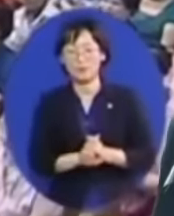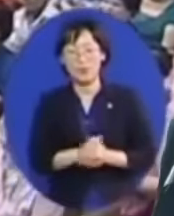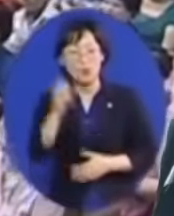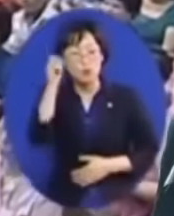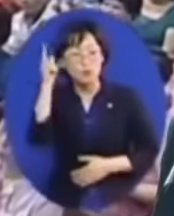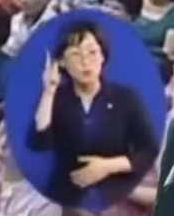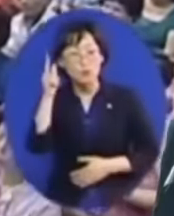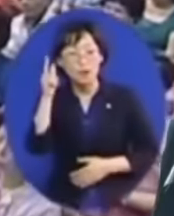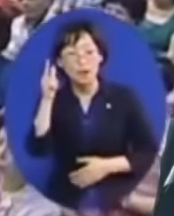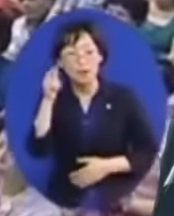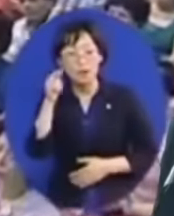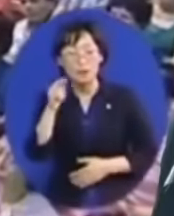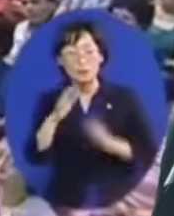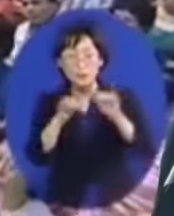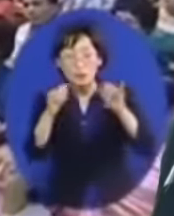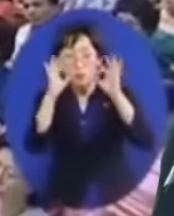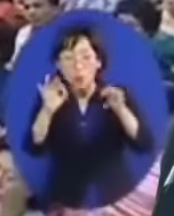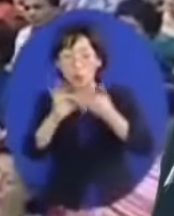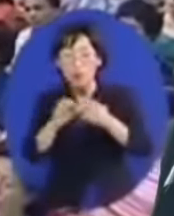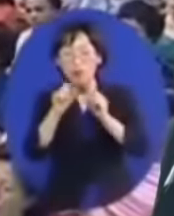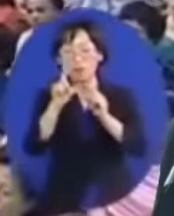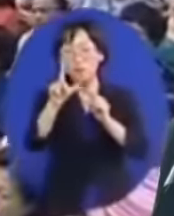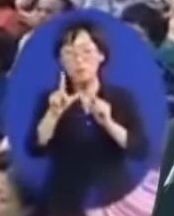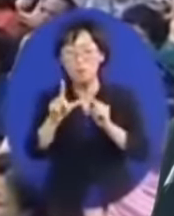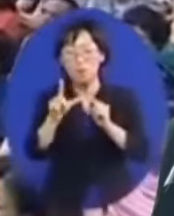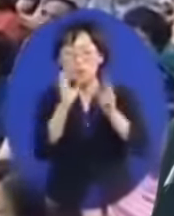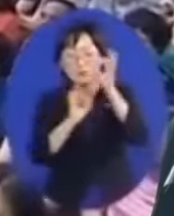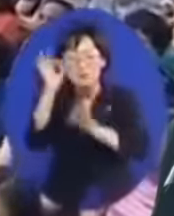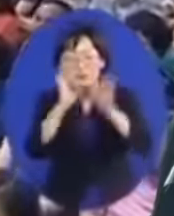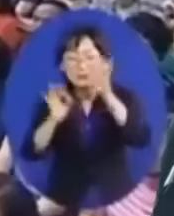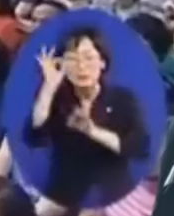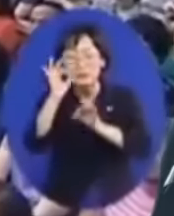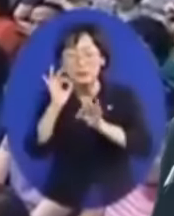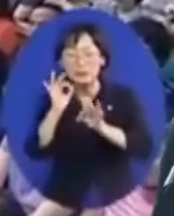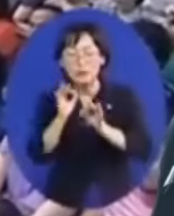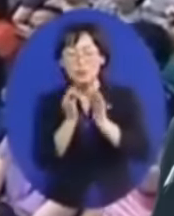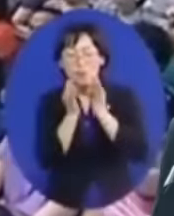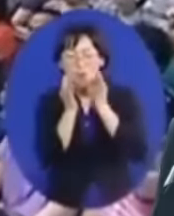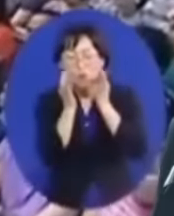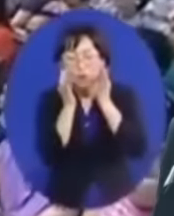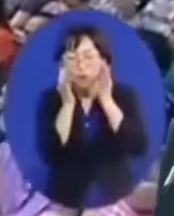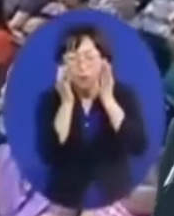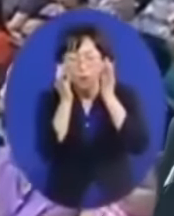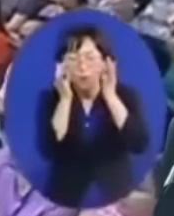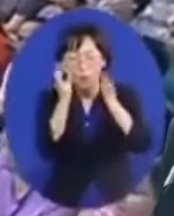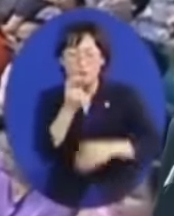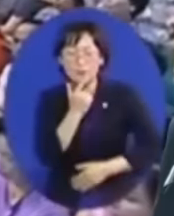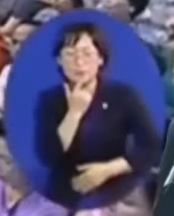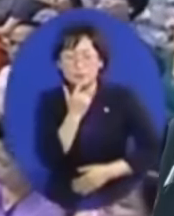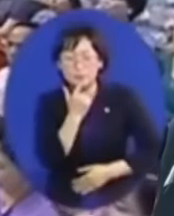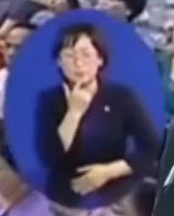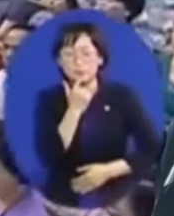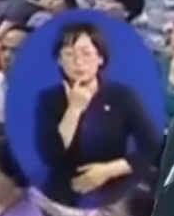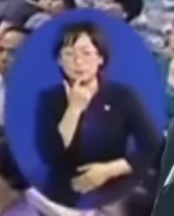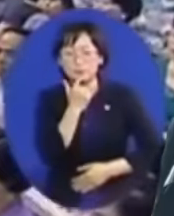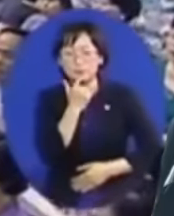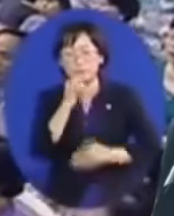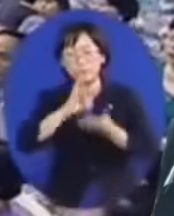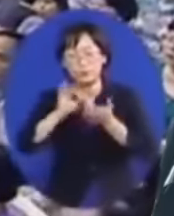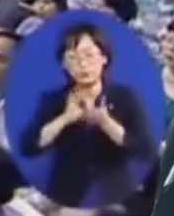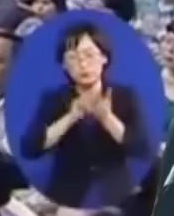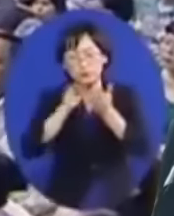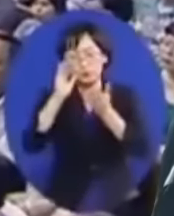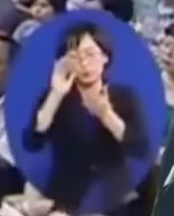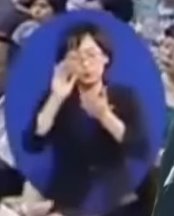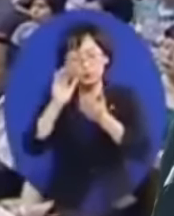위대한 업적을 남긴 사람들은 대부분 수많은 시행착오와 피눈물 나는 노력 끈기를 투자한 후에